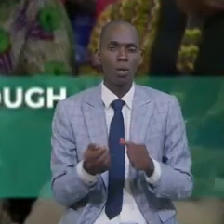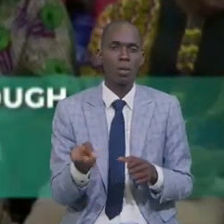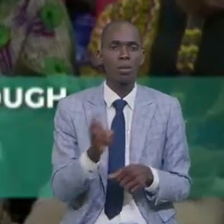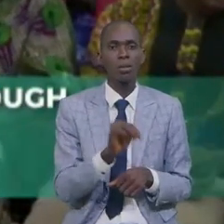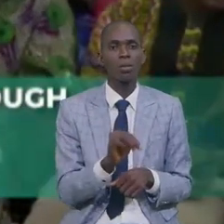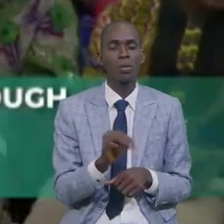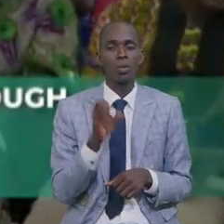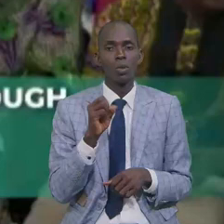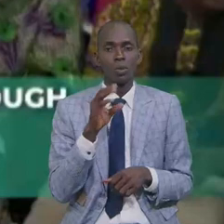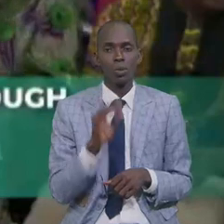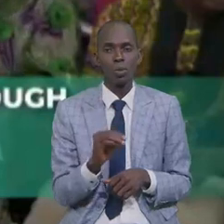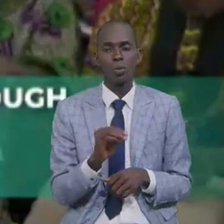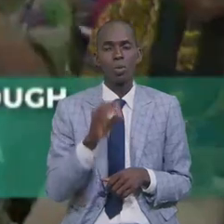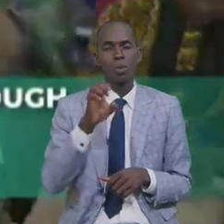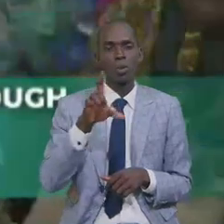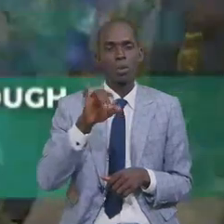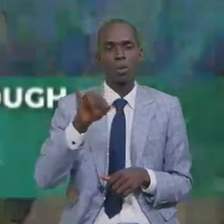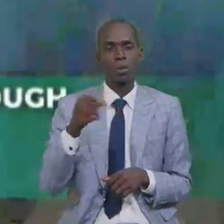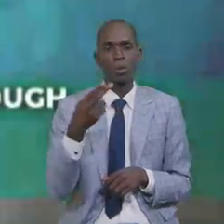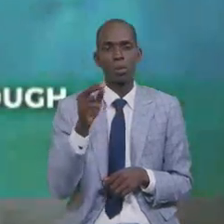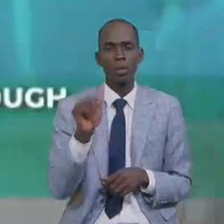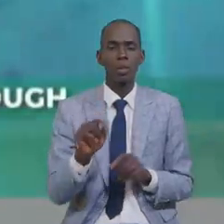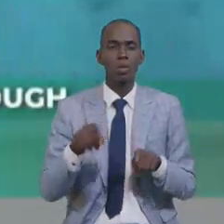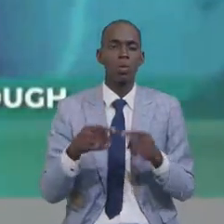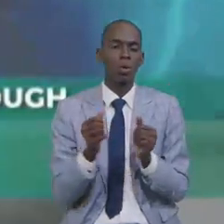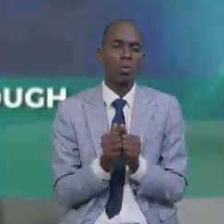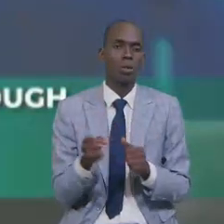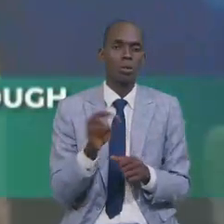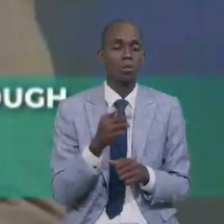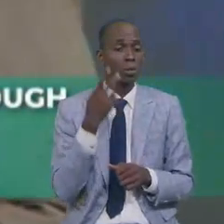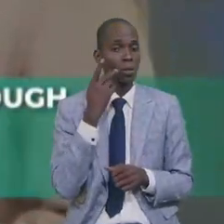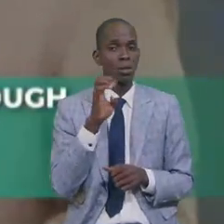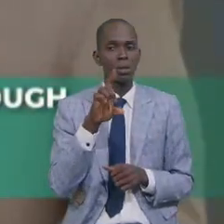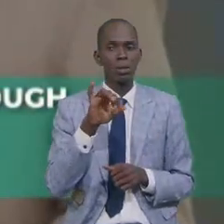Il alla avec eux. Il partit donc avec eux.